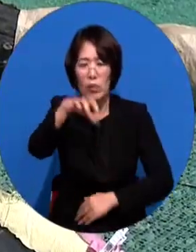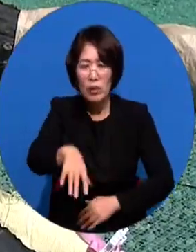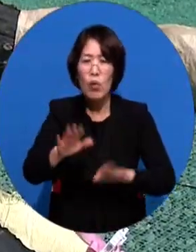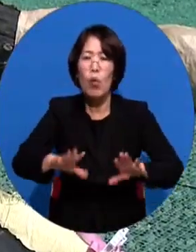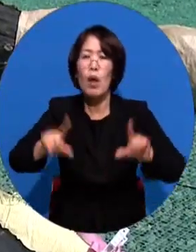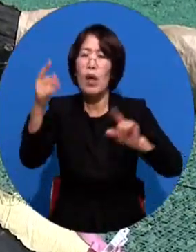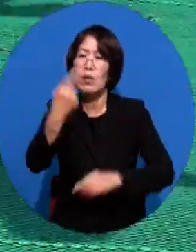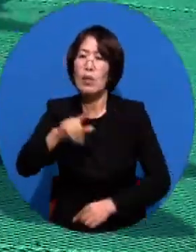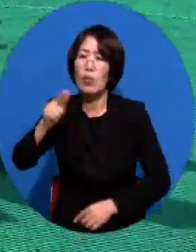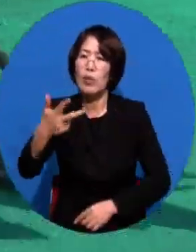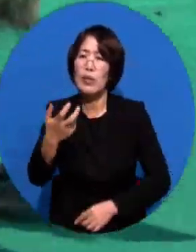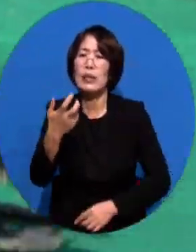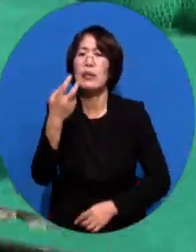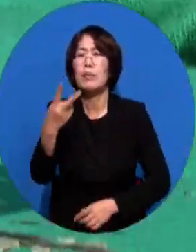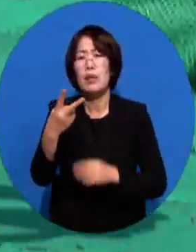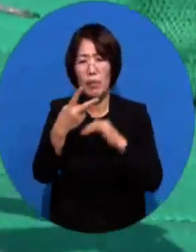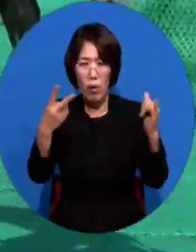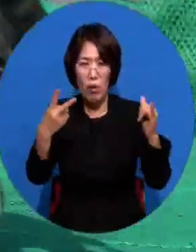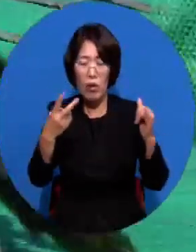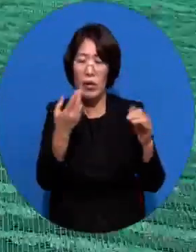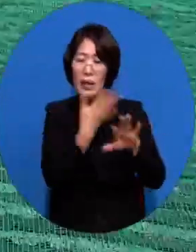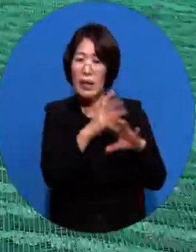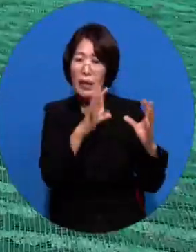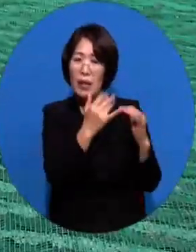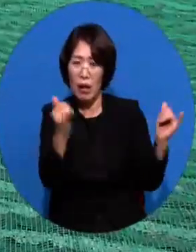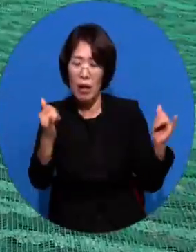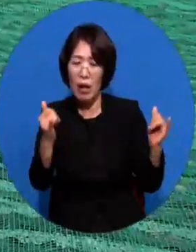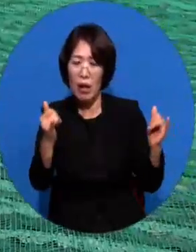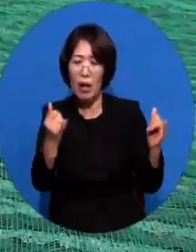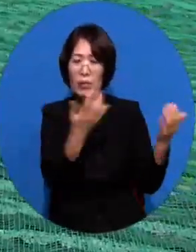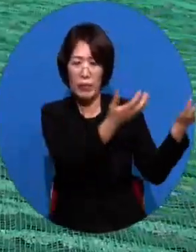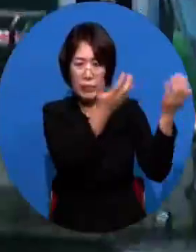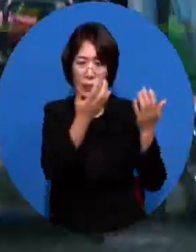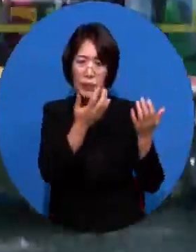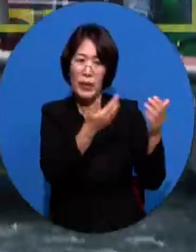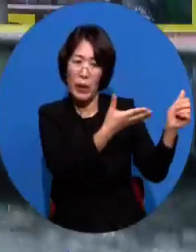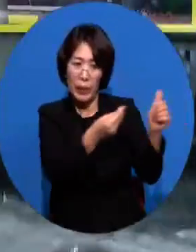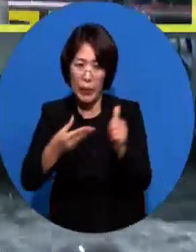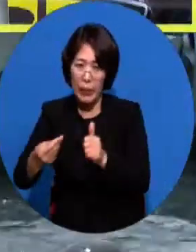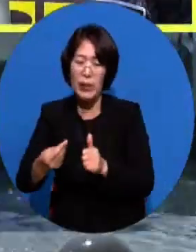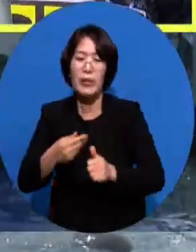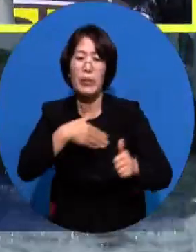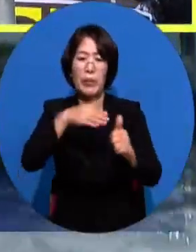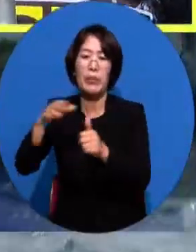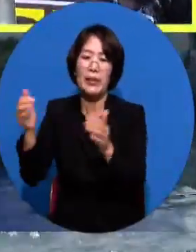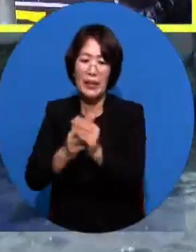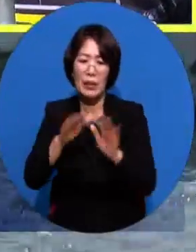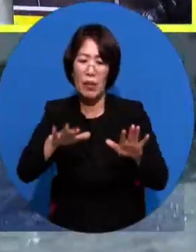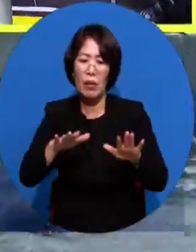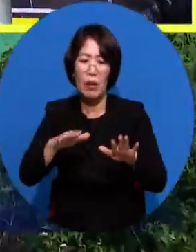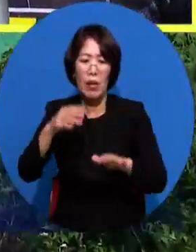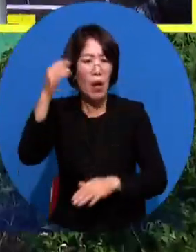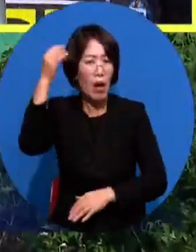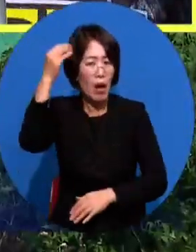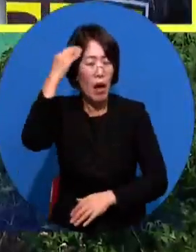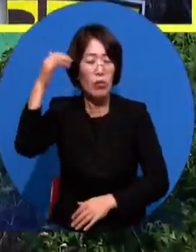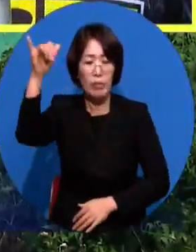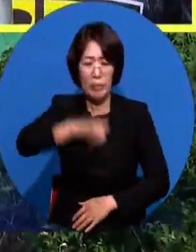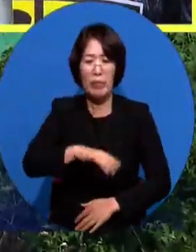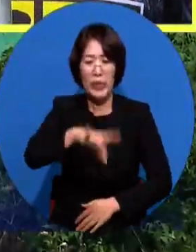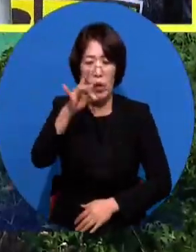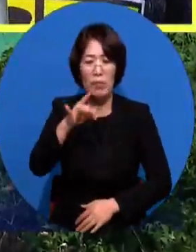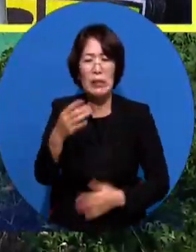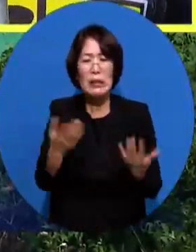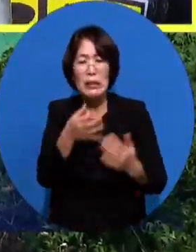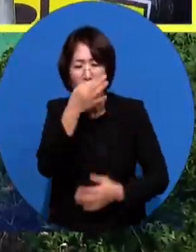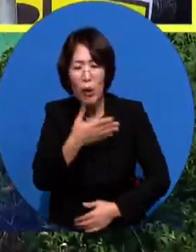올해 1,672명의 외국인 계절 근로자가 어가에 배치됐습니다. Adjust because this is our first time here in Korea. Well, but